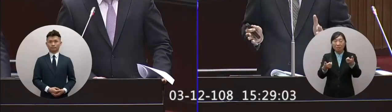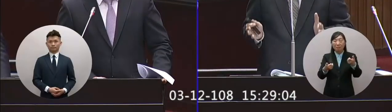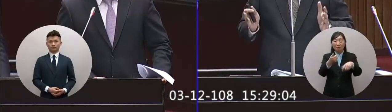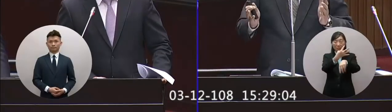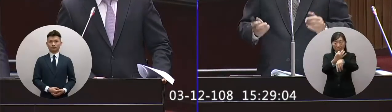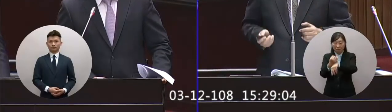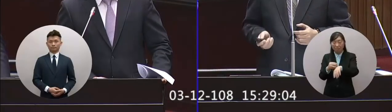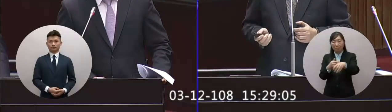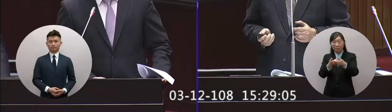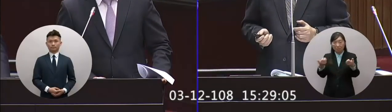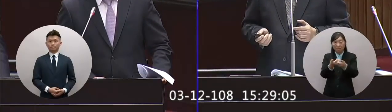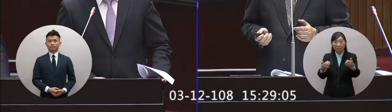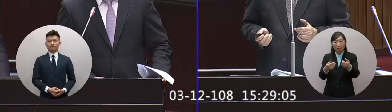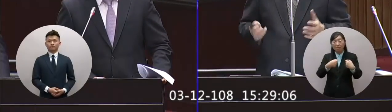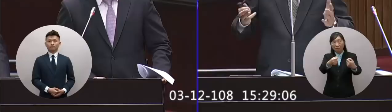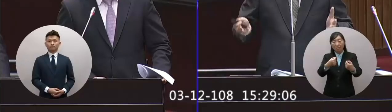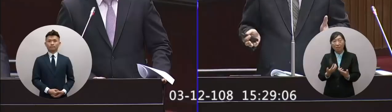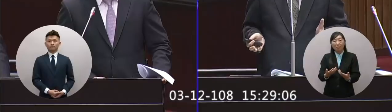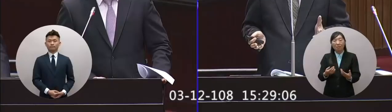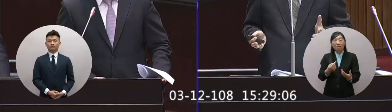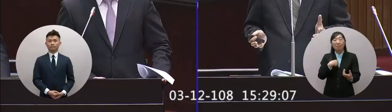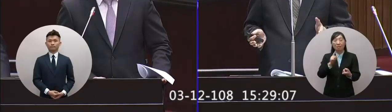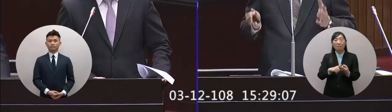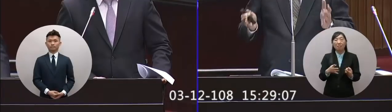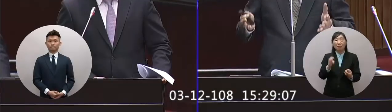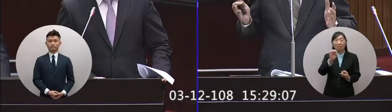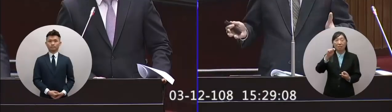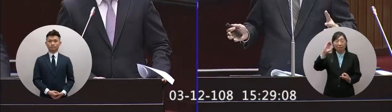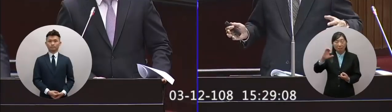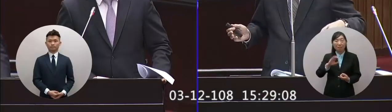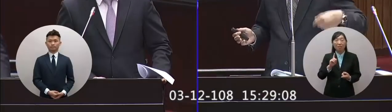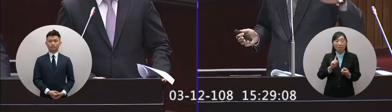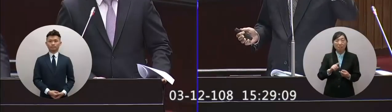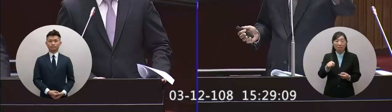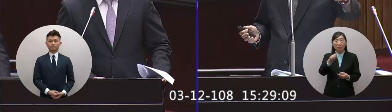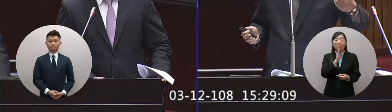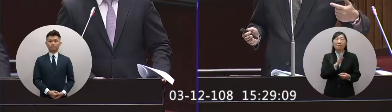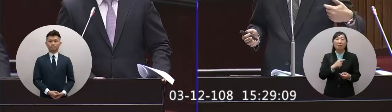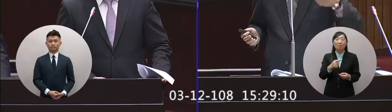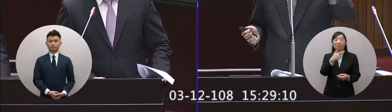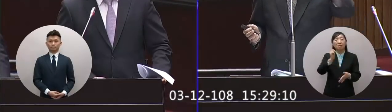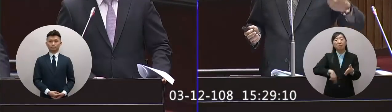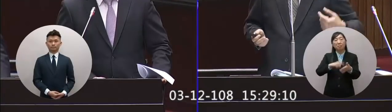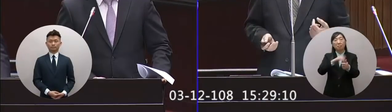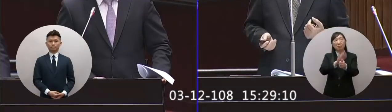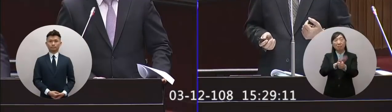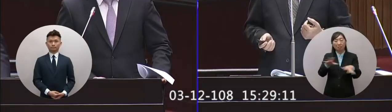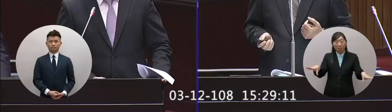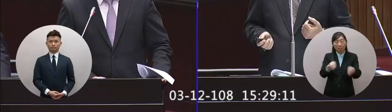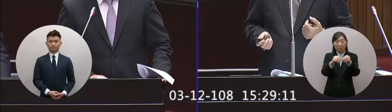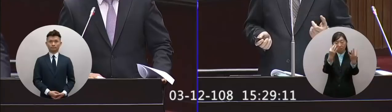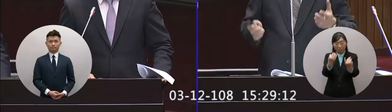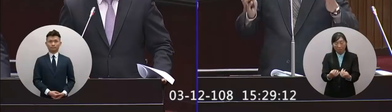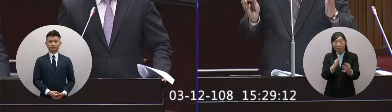你要分流的方法很多。那努 ETC， 啊 ，ETC 本来就是整合数字最容易、最快的一个方